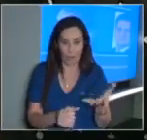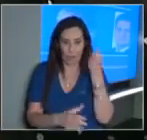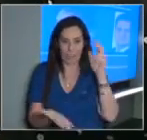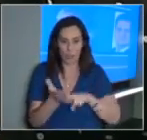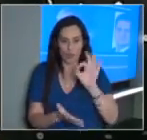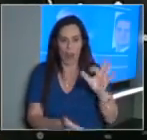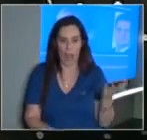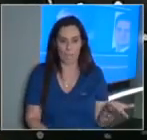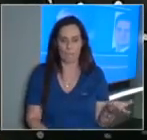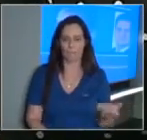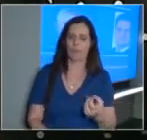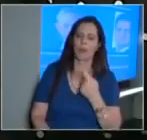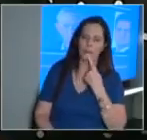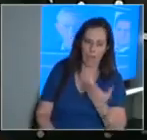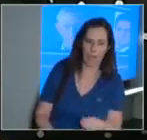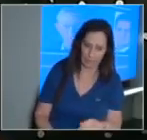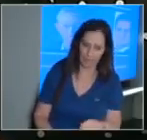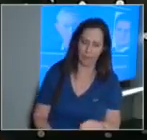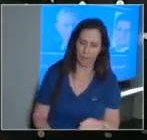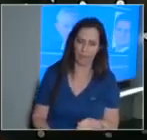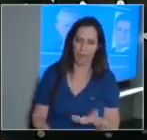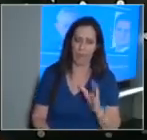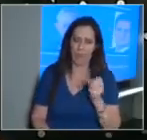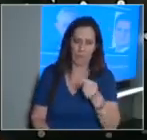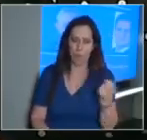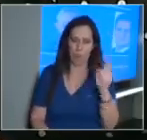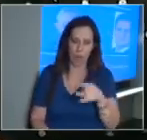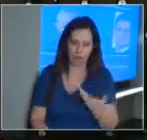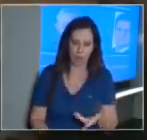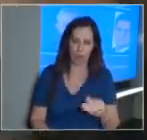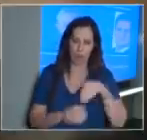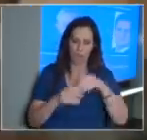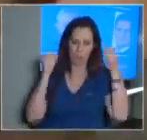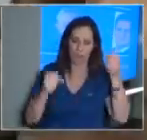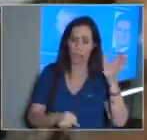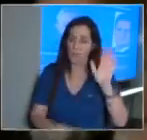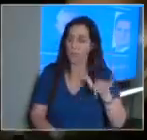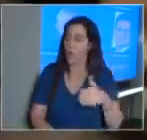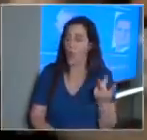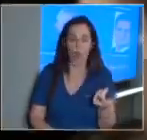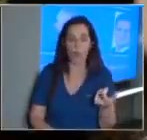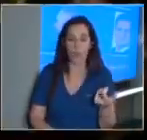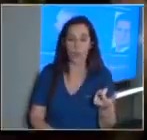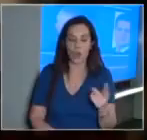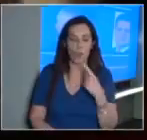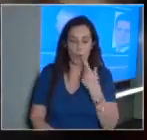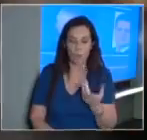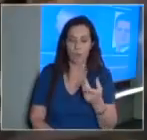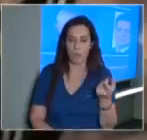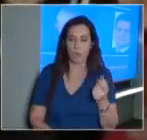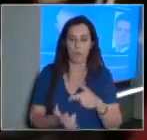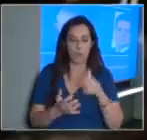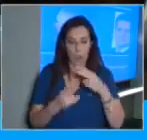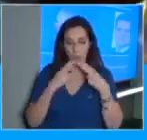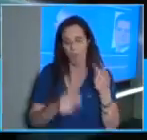דה-לגיטימציה. תגידי, טל, אם איימן עודה לא היה מופיע בהפגנה, ולא היה אפילו שמור עולה באיזשהו הקשר, זאת לא